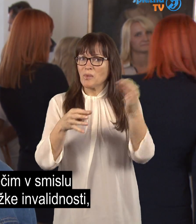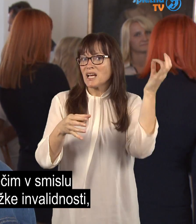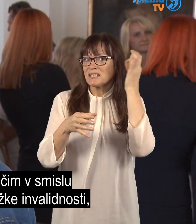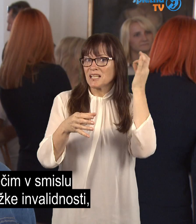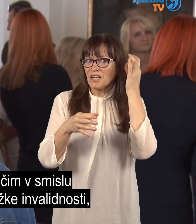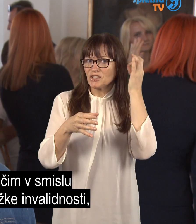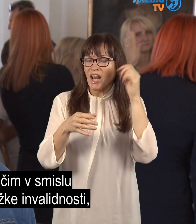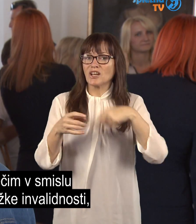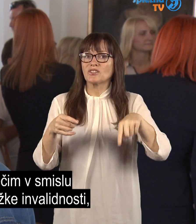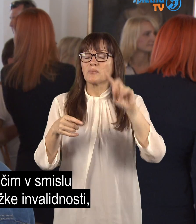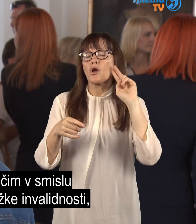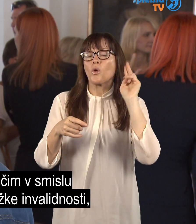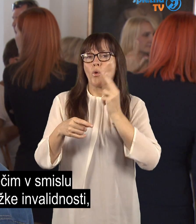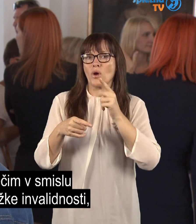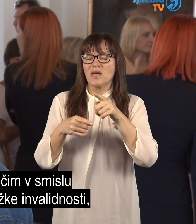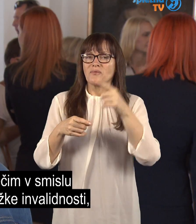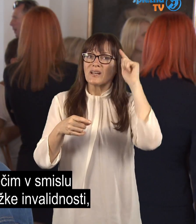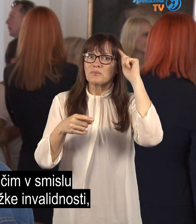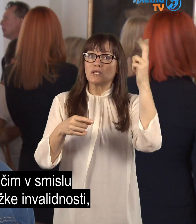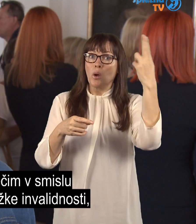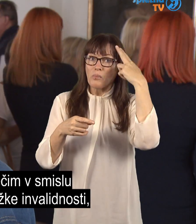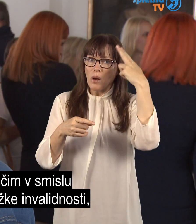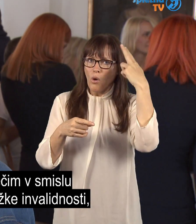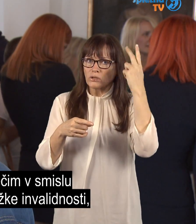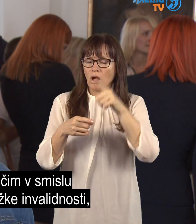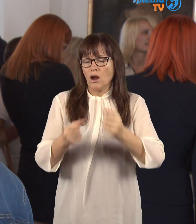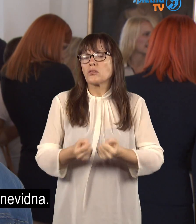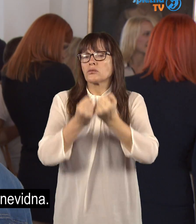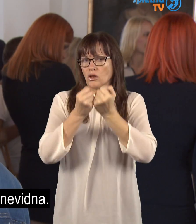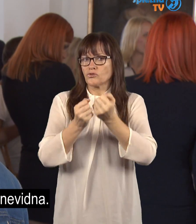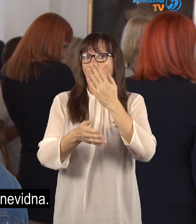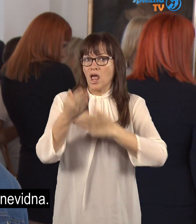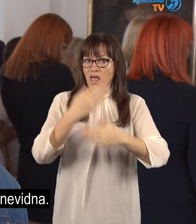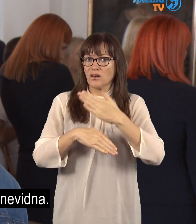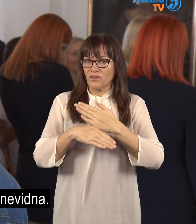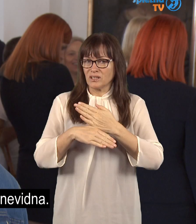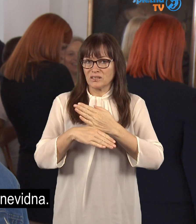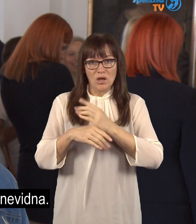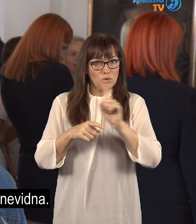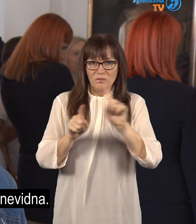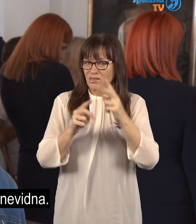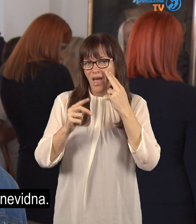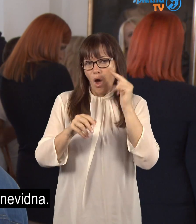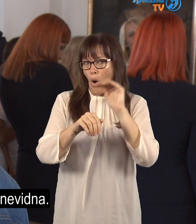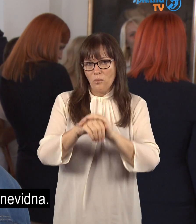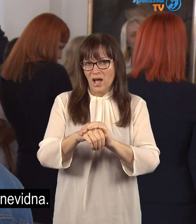slišečim v smislu prepoznavanja te težke invalidnosti, ki pa je sicer nevidna.